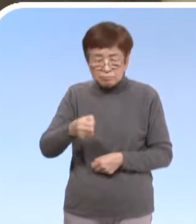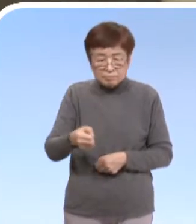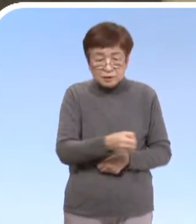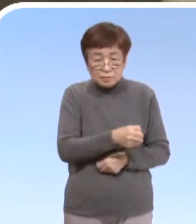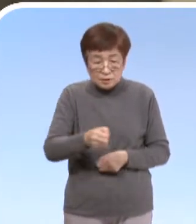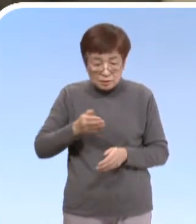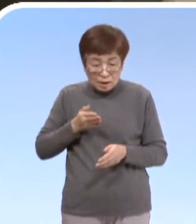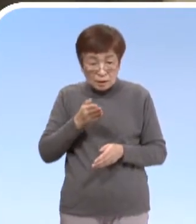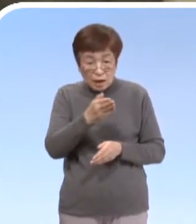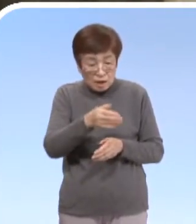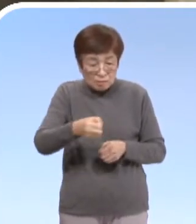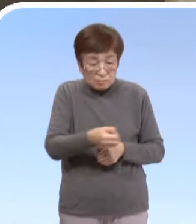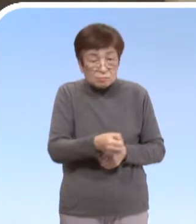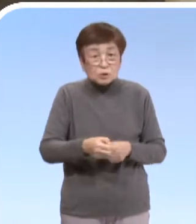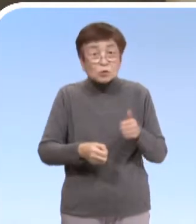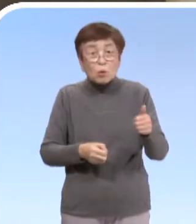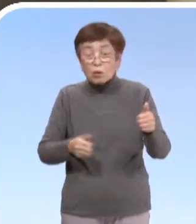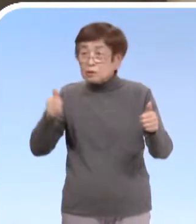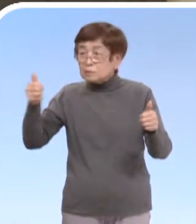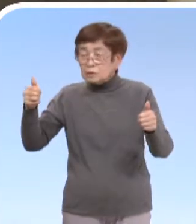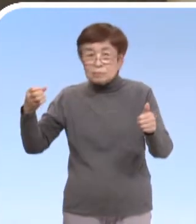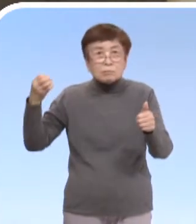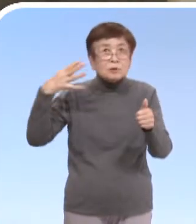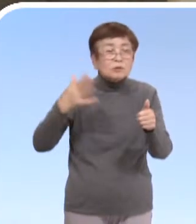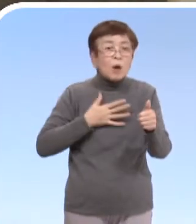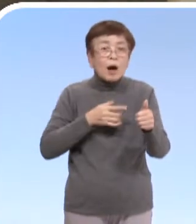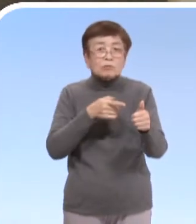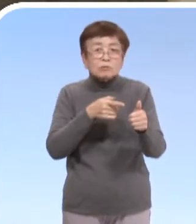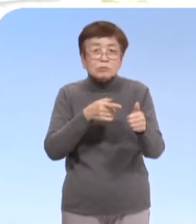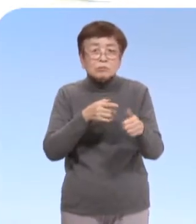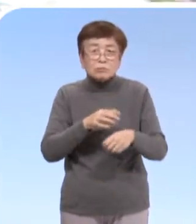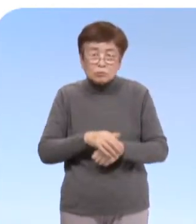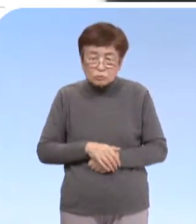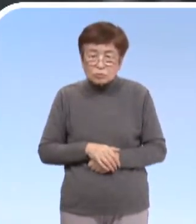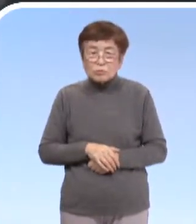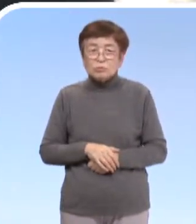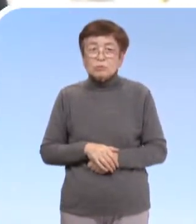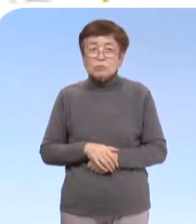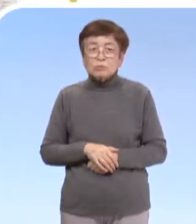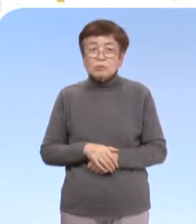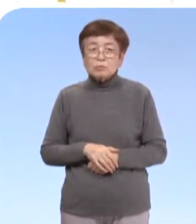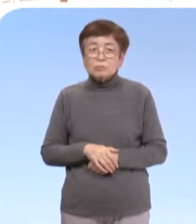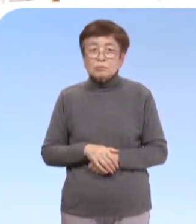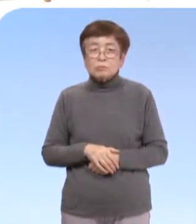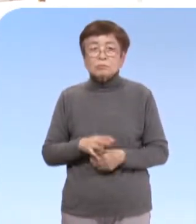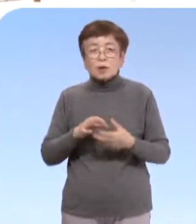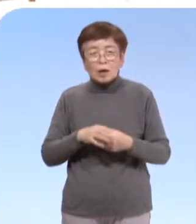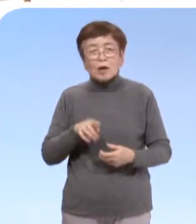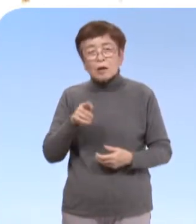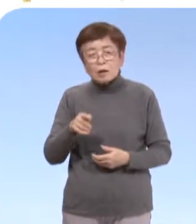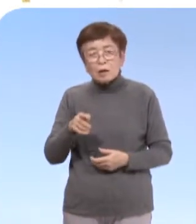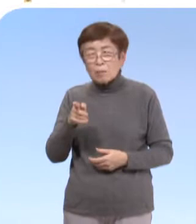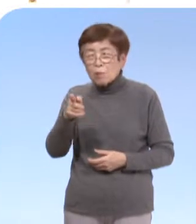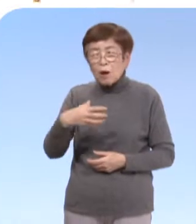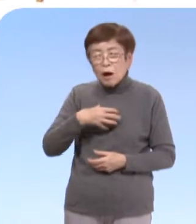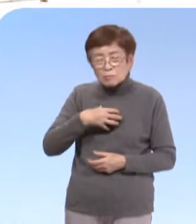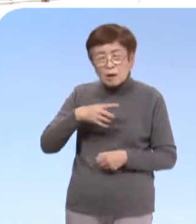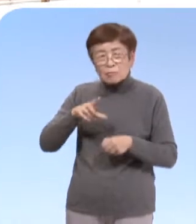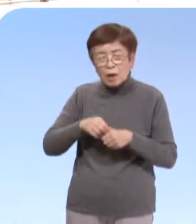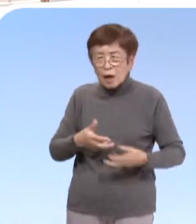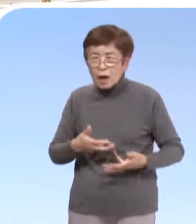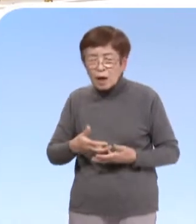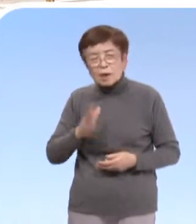ームで何かあったよということを知らせてくれるものでございます。はいはい、運転士が非常ブレーキをかけますので、 はい、 お客様